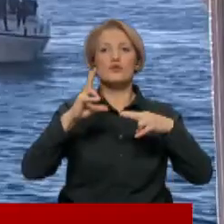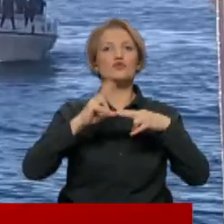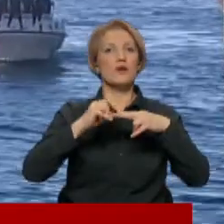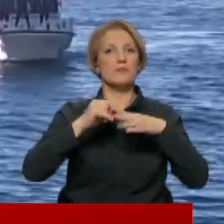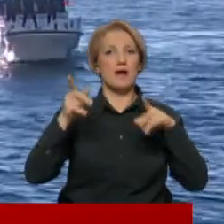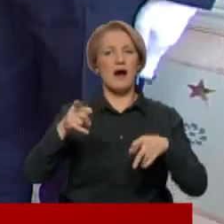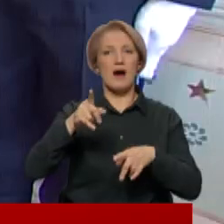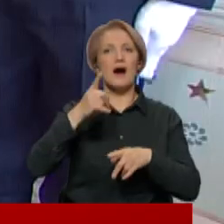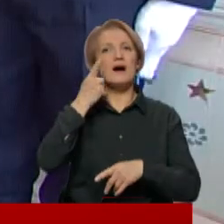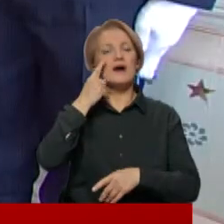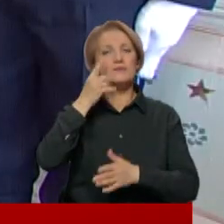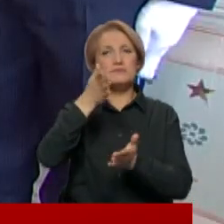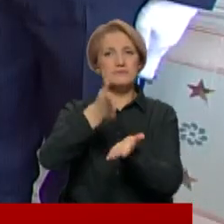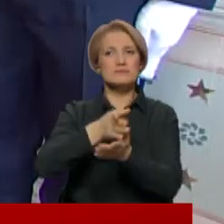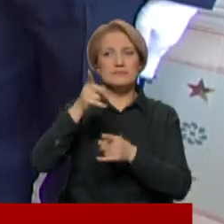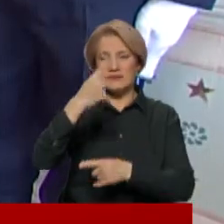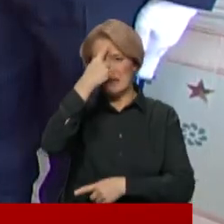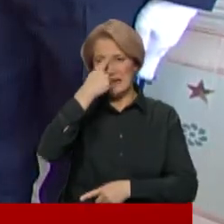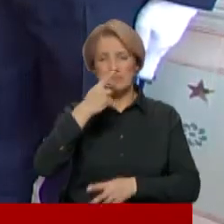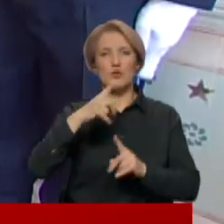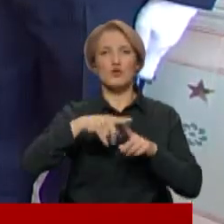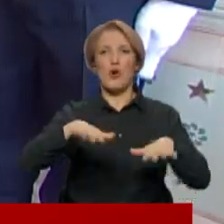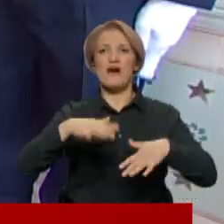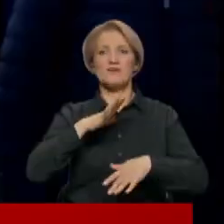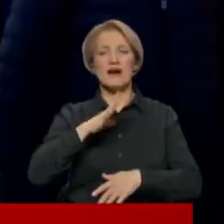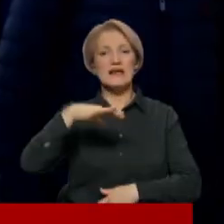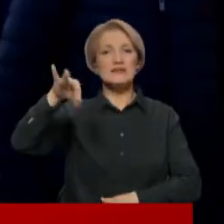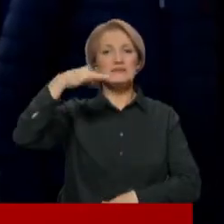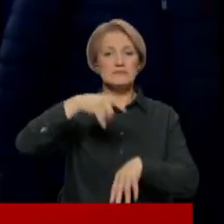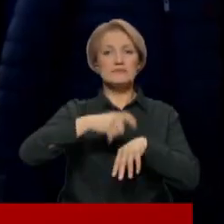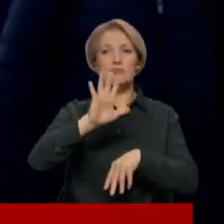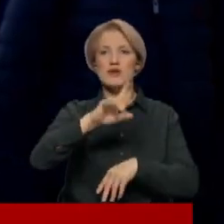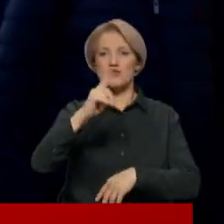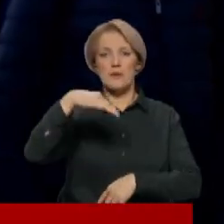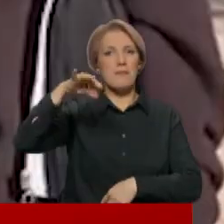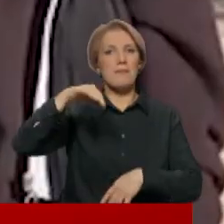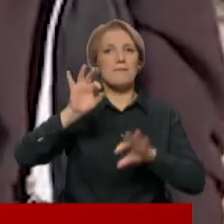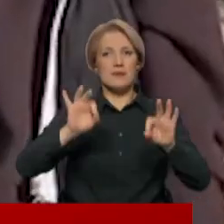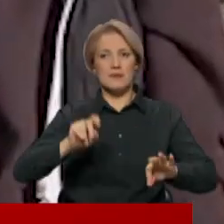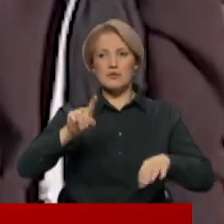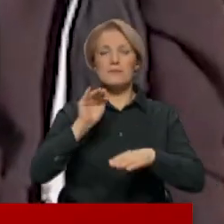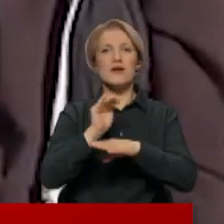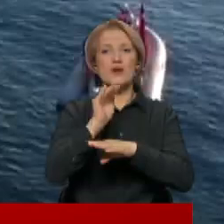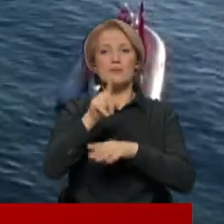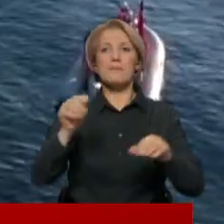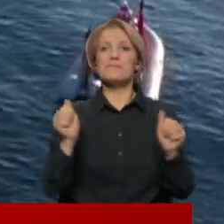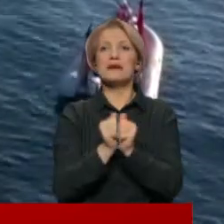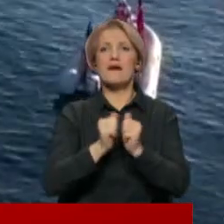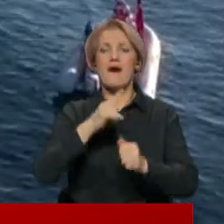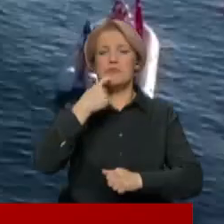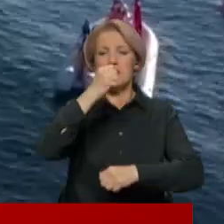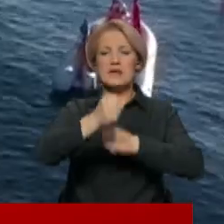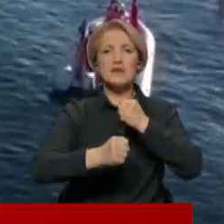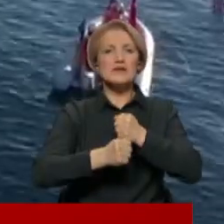Dolmabahçe'de Anıtkabir'de resmi törenler vardı. Ancak sirenler çalmaya başladığında yaşanan bu birliktelik her yıl olduğu